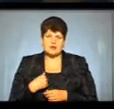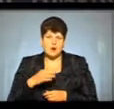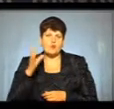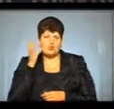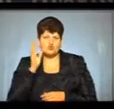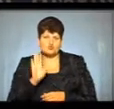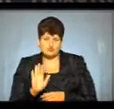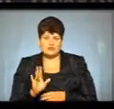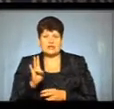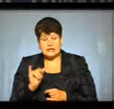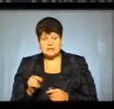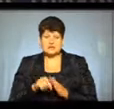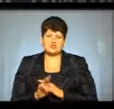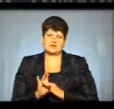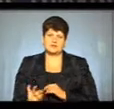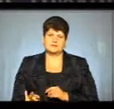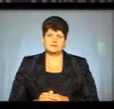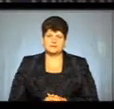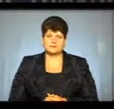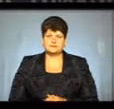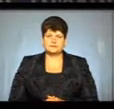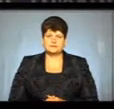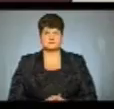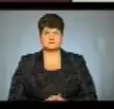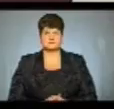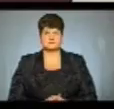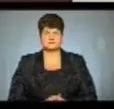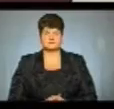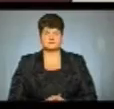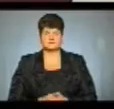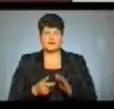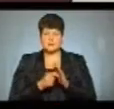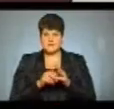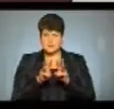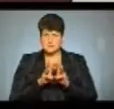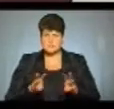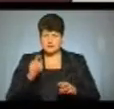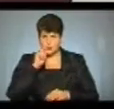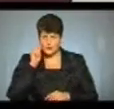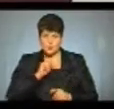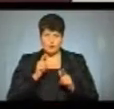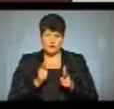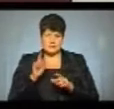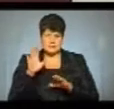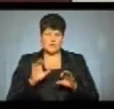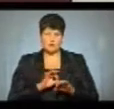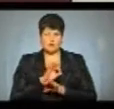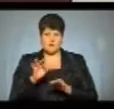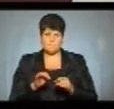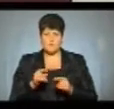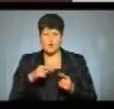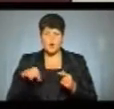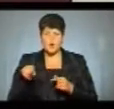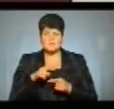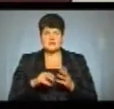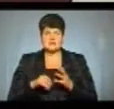ні. Соломія Струс, Андрій Прокопів, новини на Суспільному, Тернопіль. Кабінет міністрів України погодив законопроєкт про обіг земель